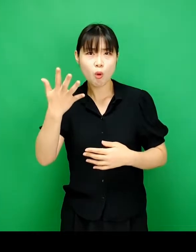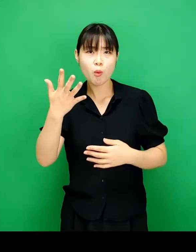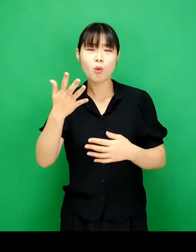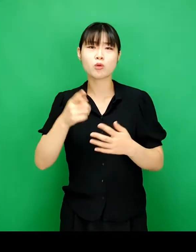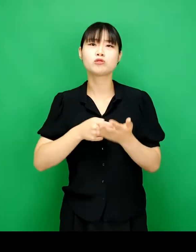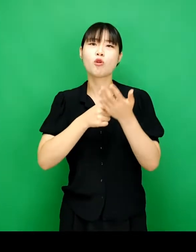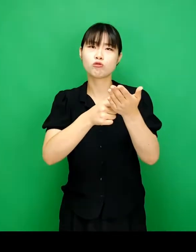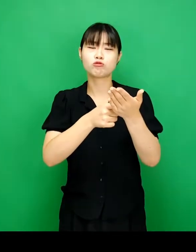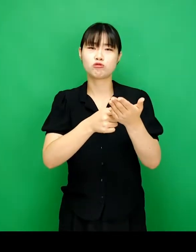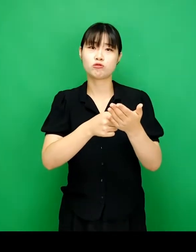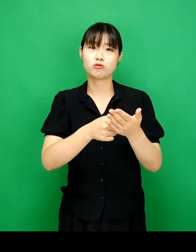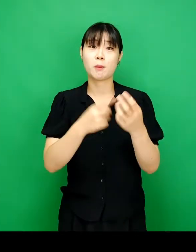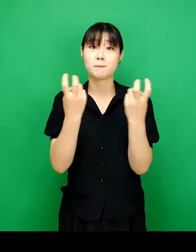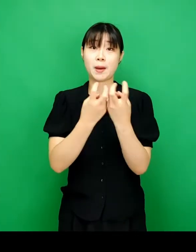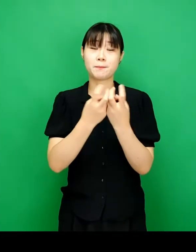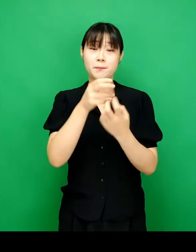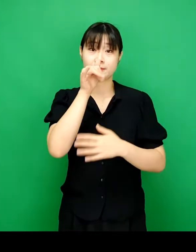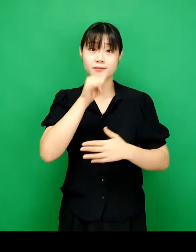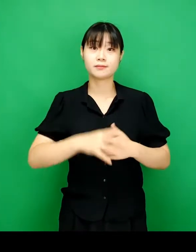청구하는 것도 방법입니다.